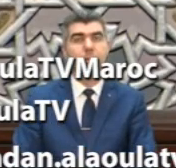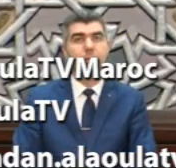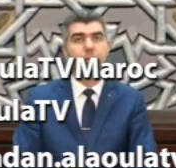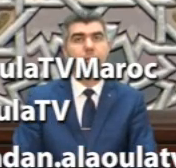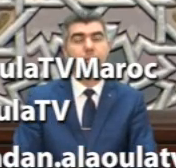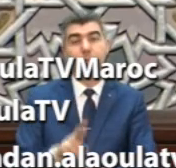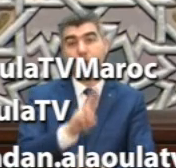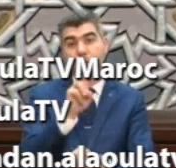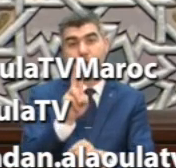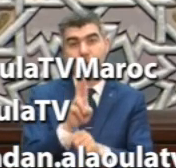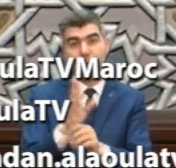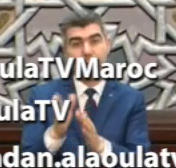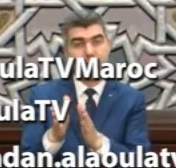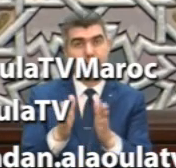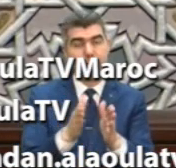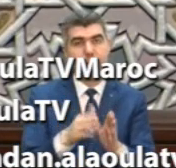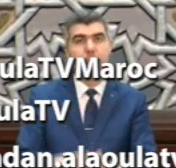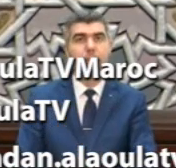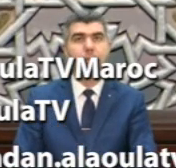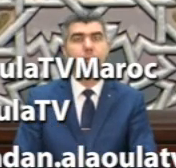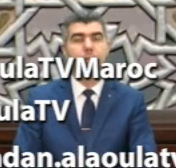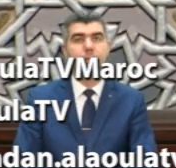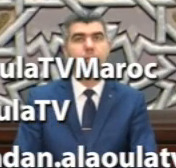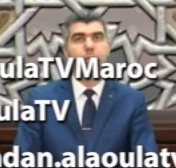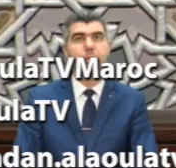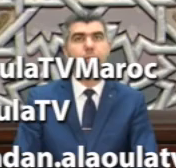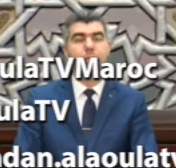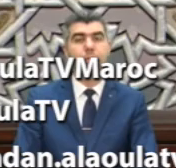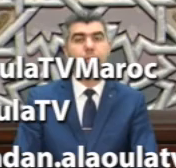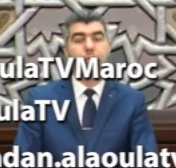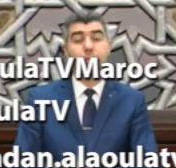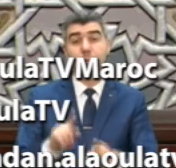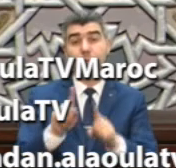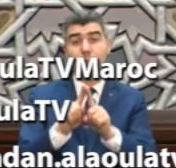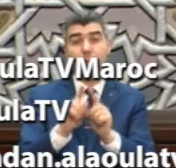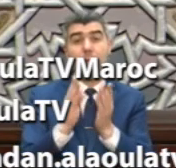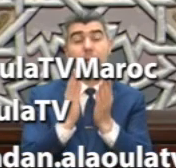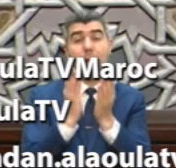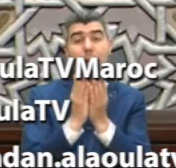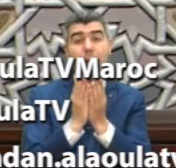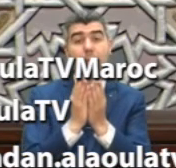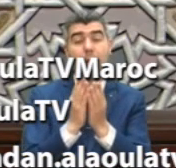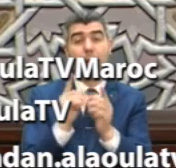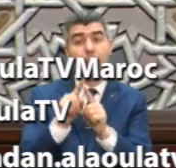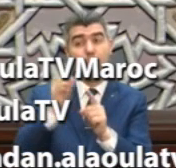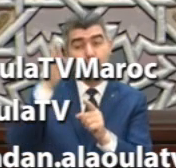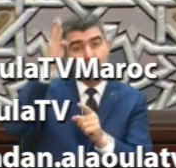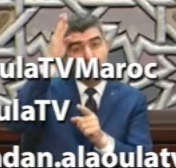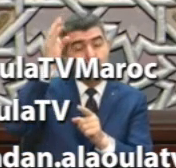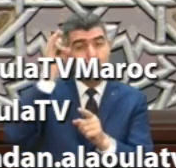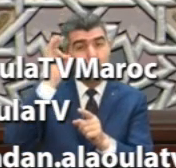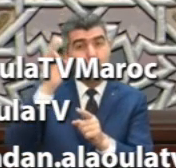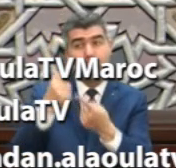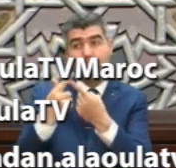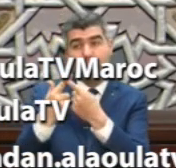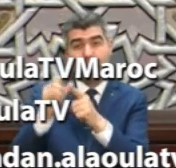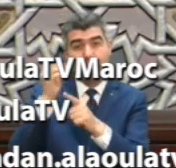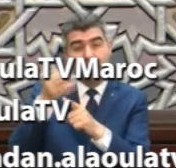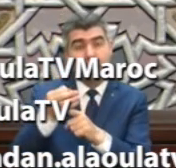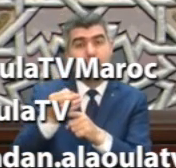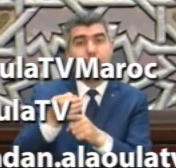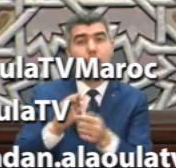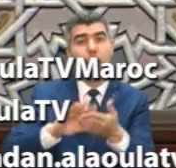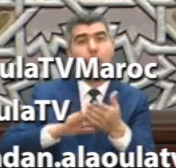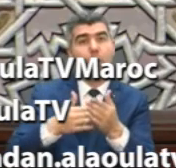سؤال موالي حول تأمين ولوج الطلبة الجامعيين وطلبة الدكتوراه للعلاج والخدمات الصحية للسيدات والسادة النواب المحترمين